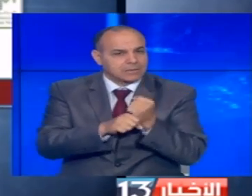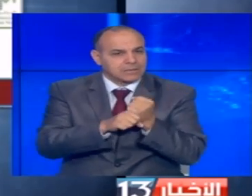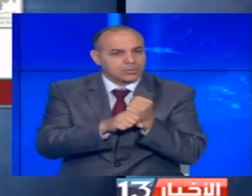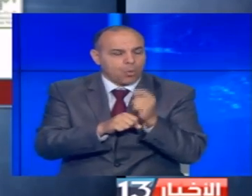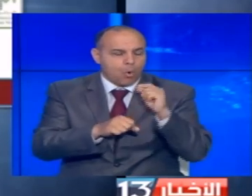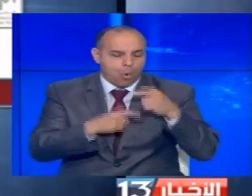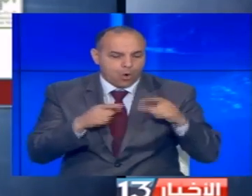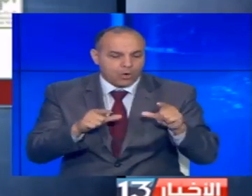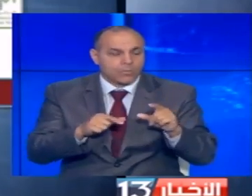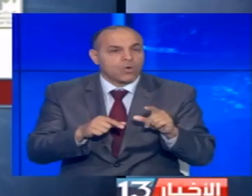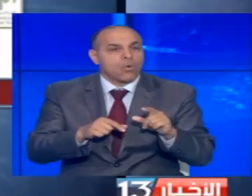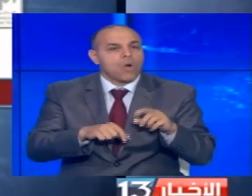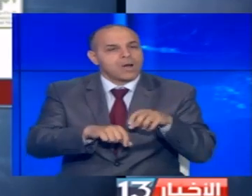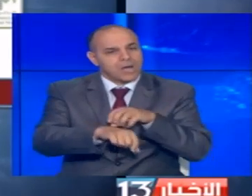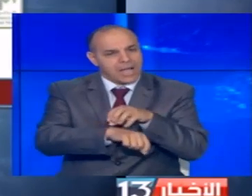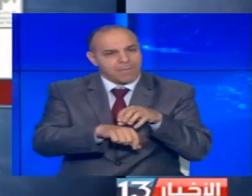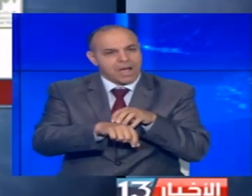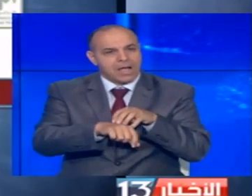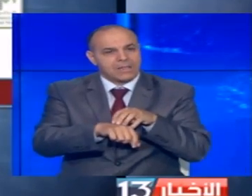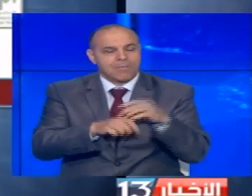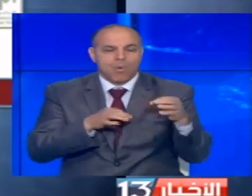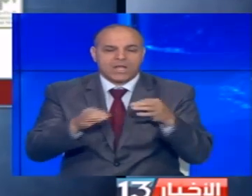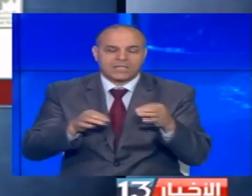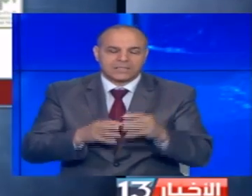بصفه حره وعماده